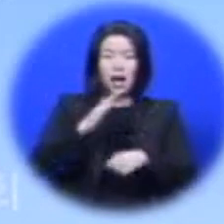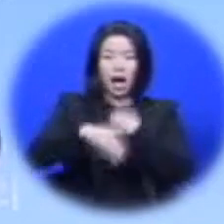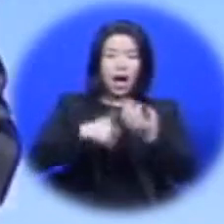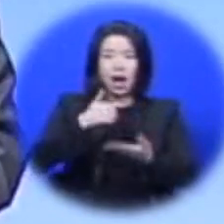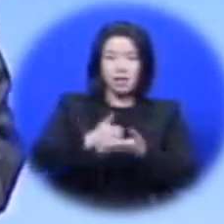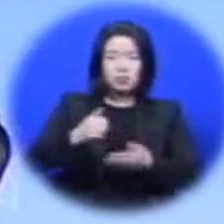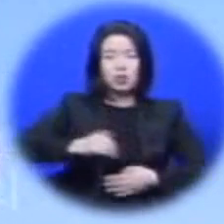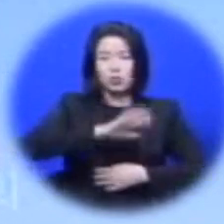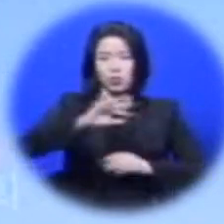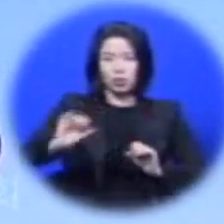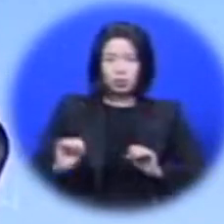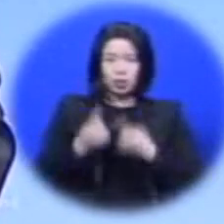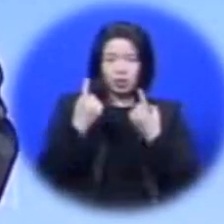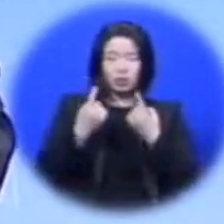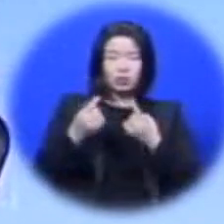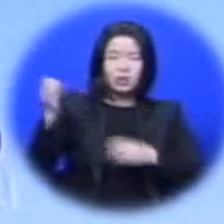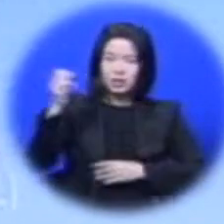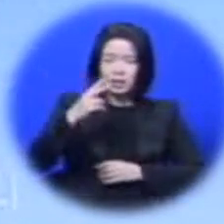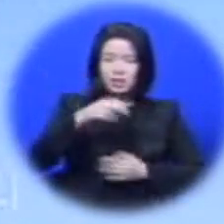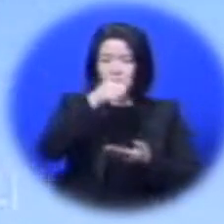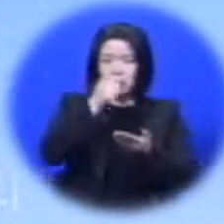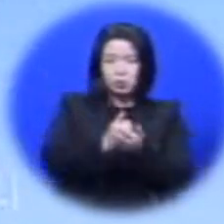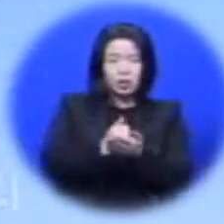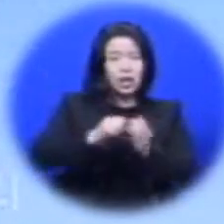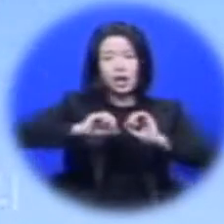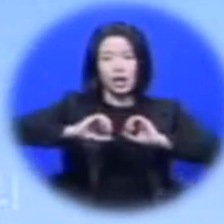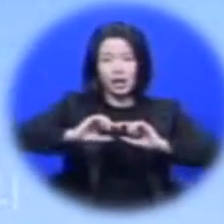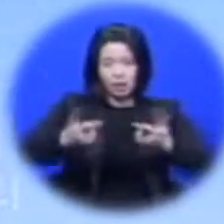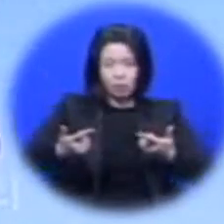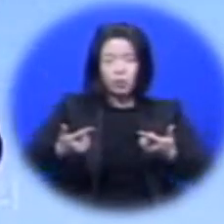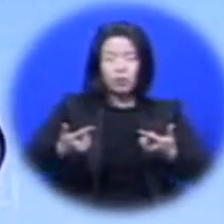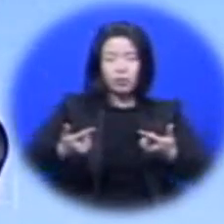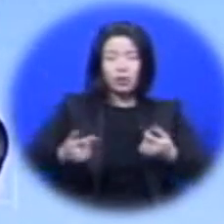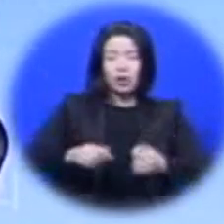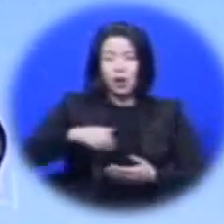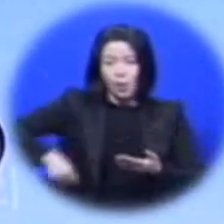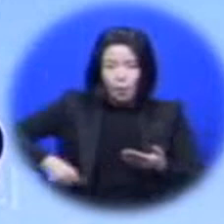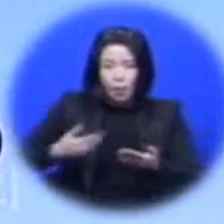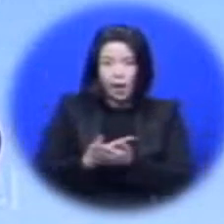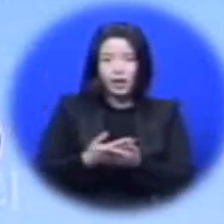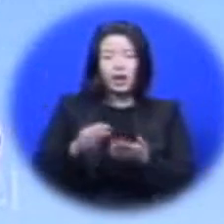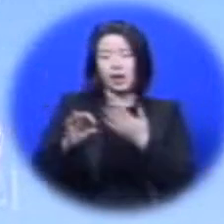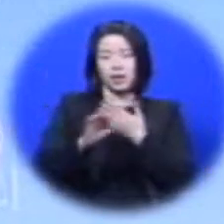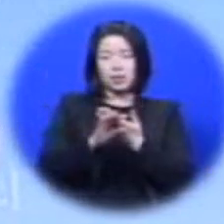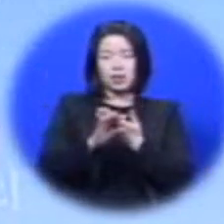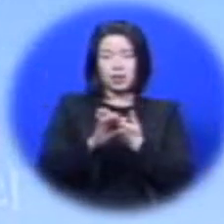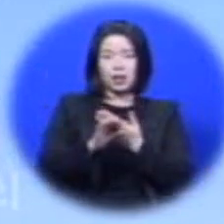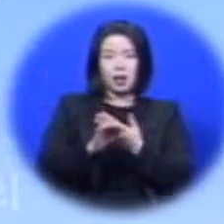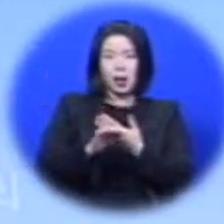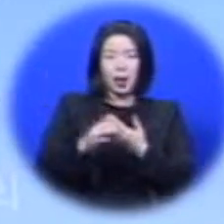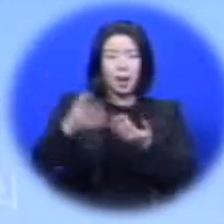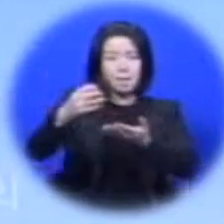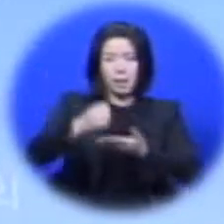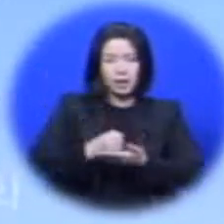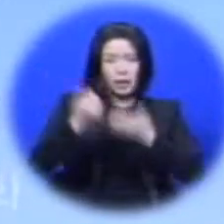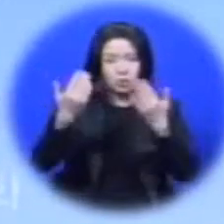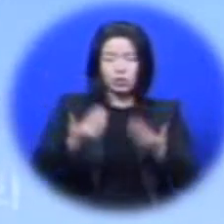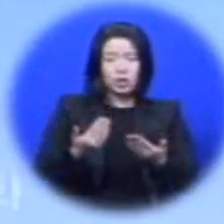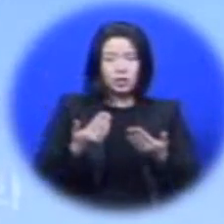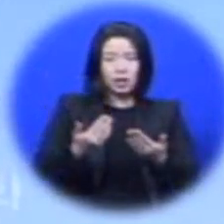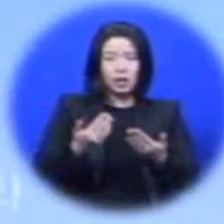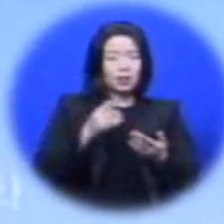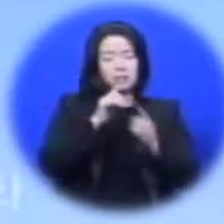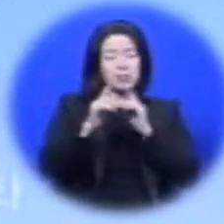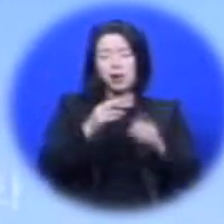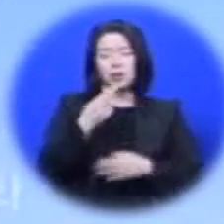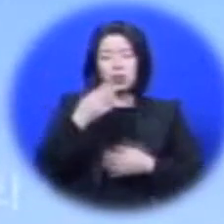하나님은 우리로 하여금 다시는 죄짓지 말고 회개하면 받아주시겠다 그렇게 하지 않으셨어요.